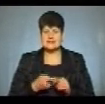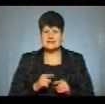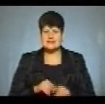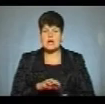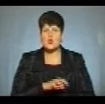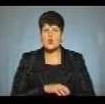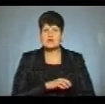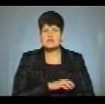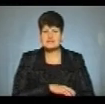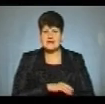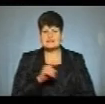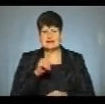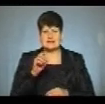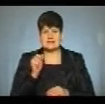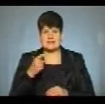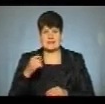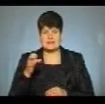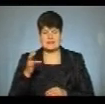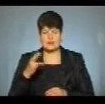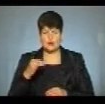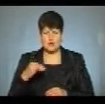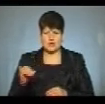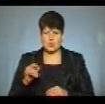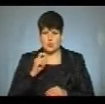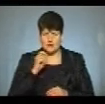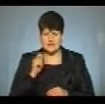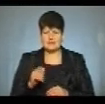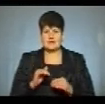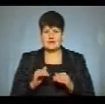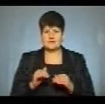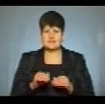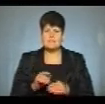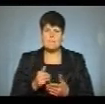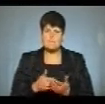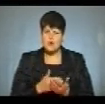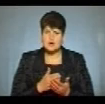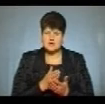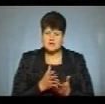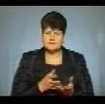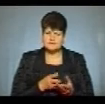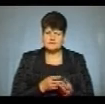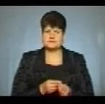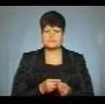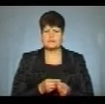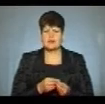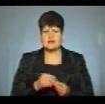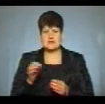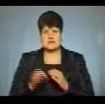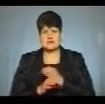комунізація Західної України. Вирівнювання стандартів життя політичного, економічного Західної України з